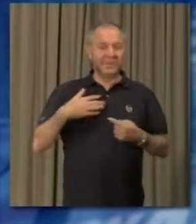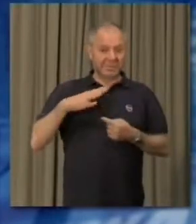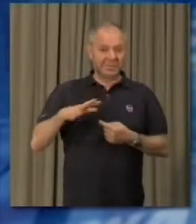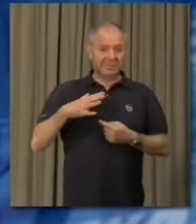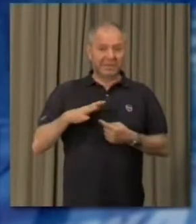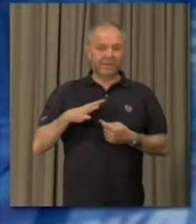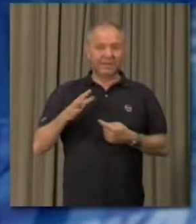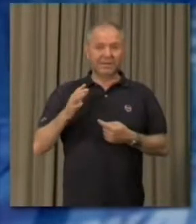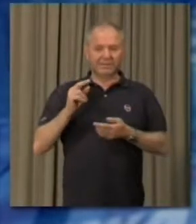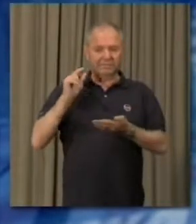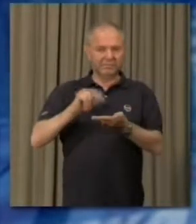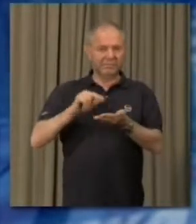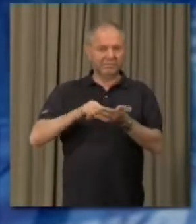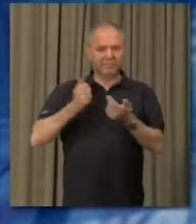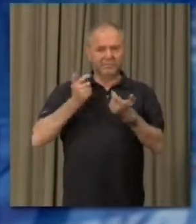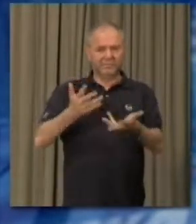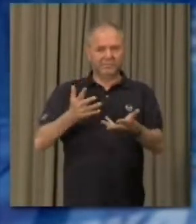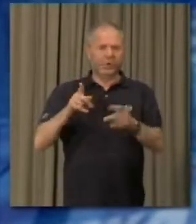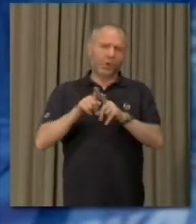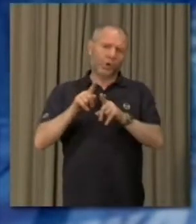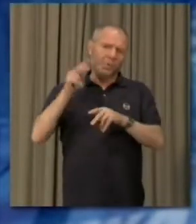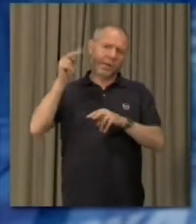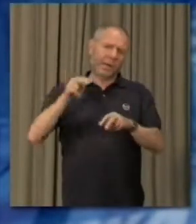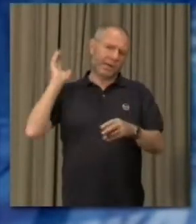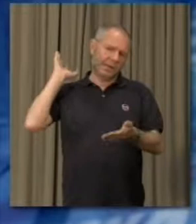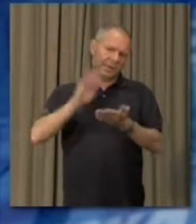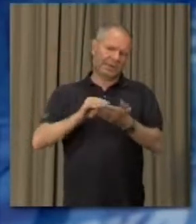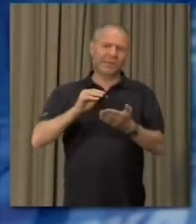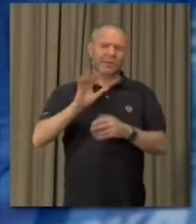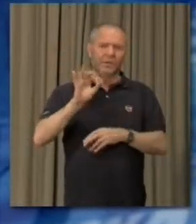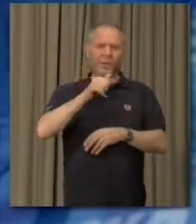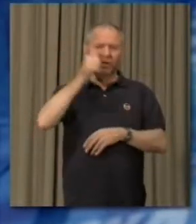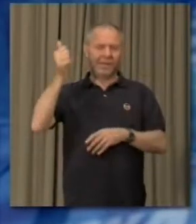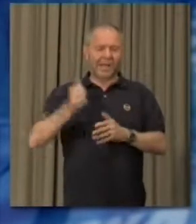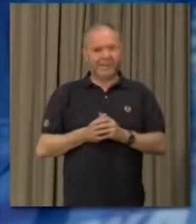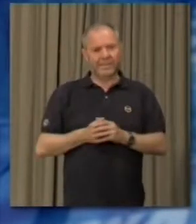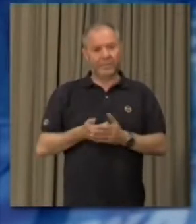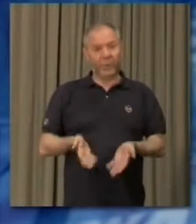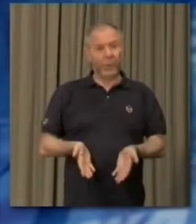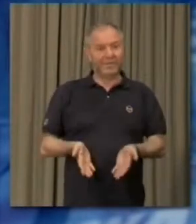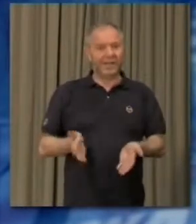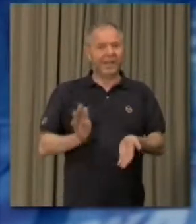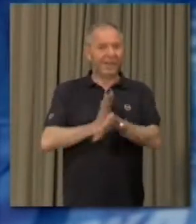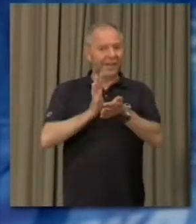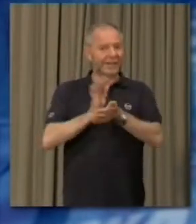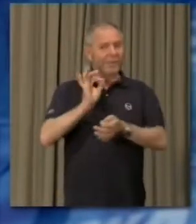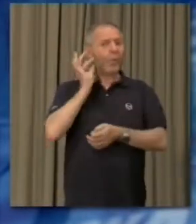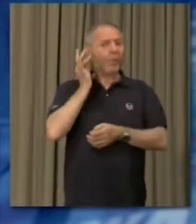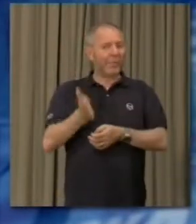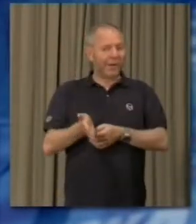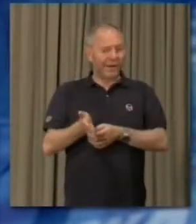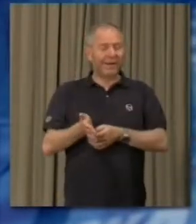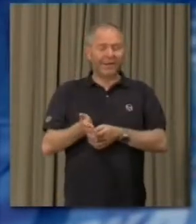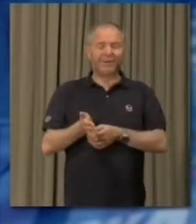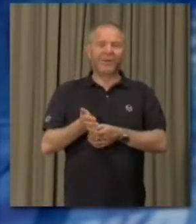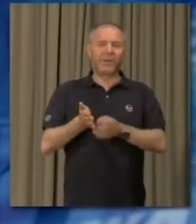buona presenza di iscritti, come di consueto è stato nella lunga storia di questo rally. La gara, che quest'anno festeggia il suo 50° compleanno, partirà, come